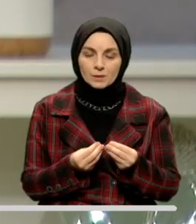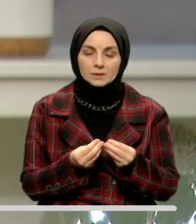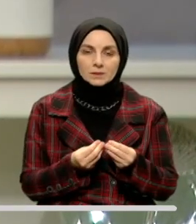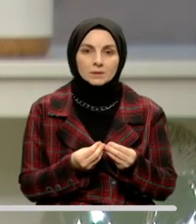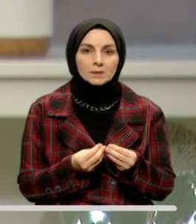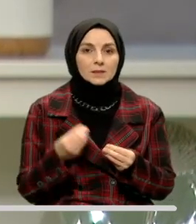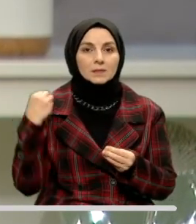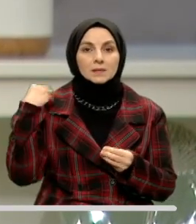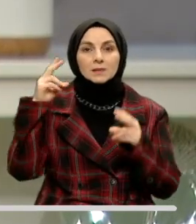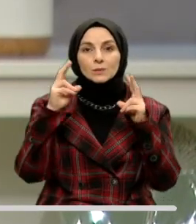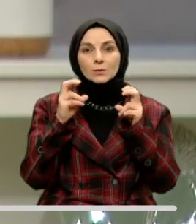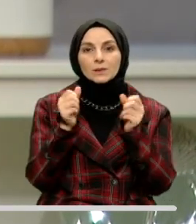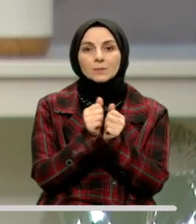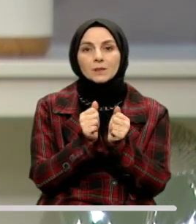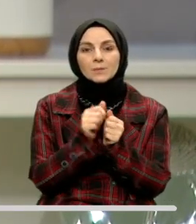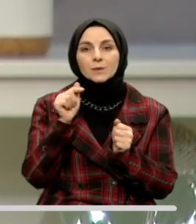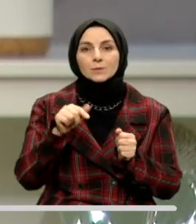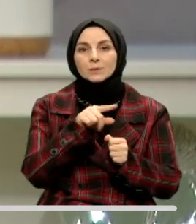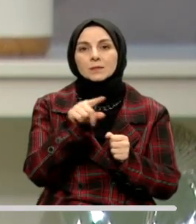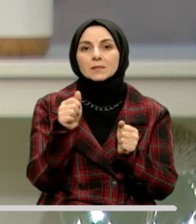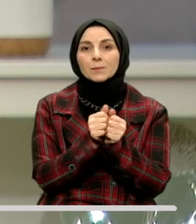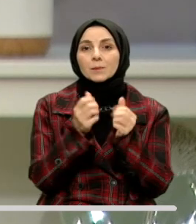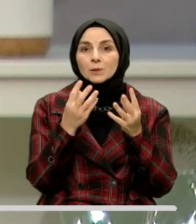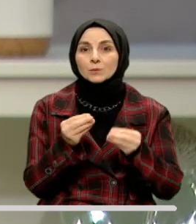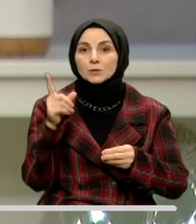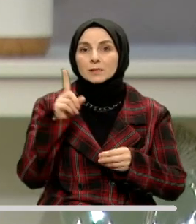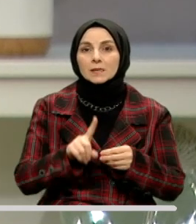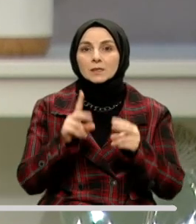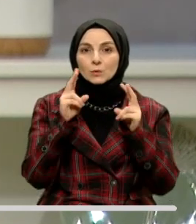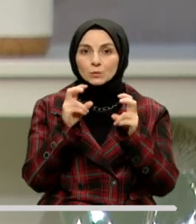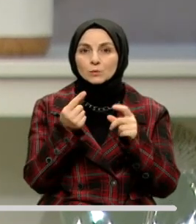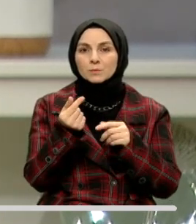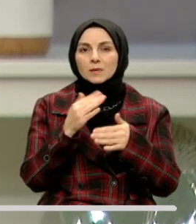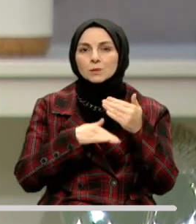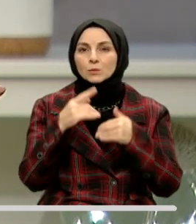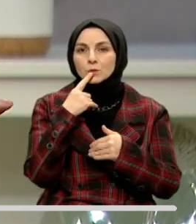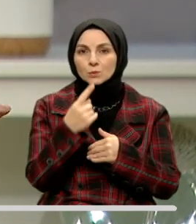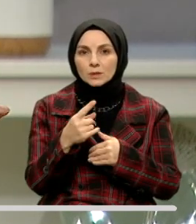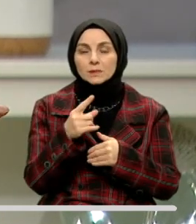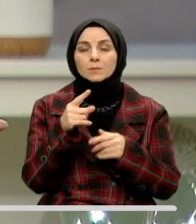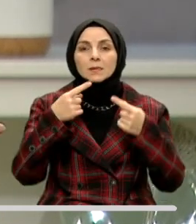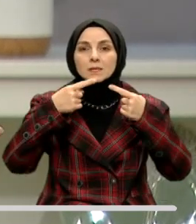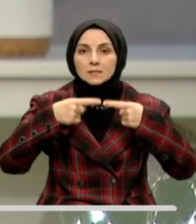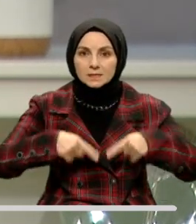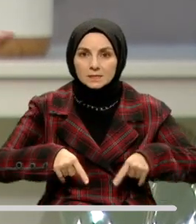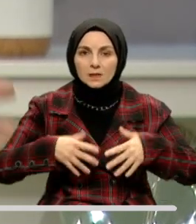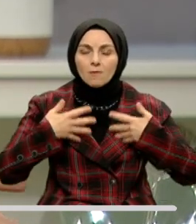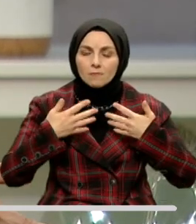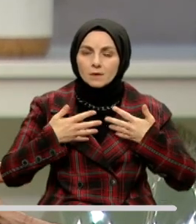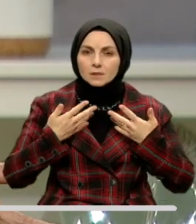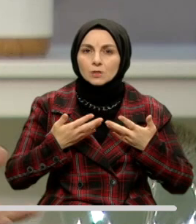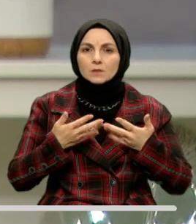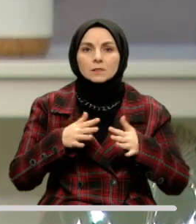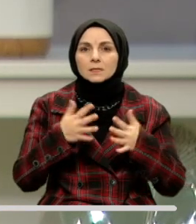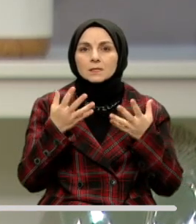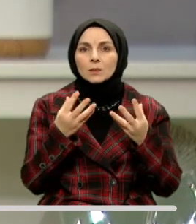Yeni konularımızla birlikte bugün yine sizlerle olacağız. İlk konumuz biraz önce de açılışta da zikrettiğim sınav motivasyonu olacak. Verimli ders